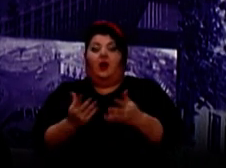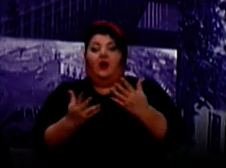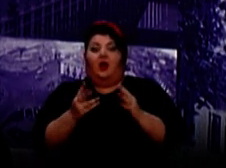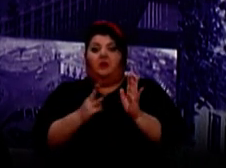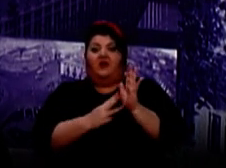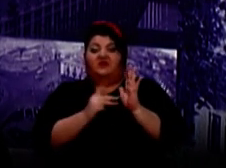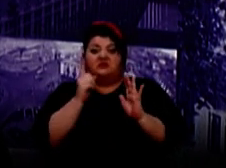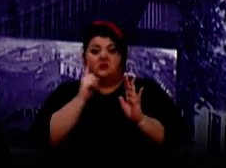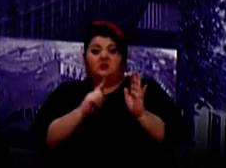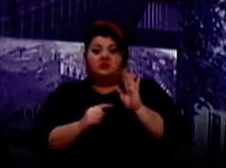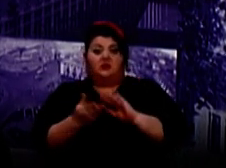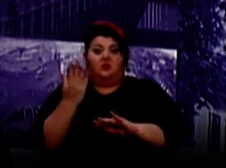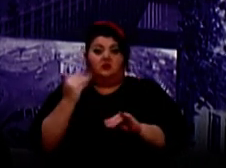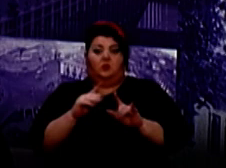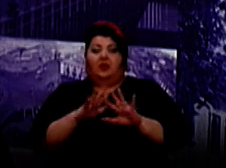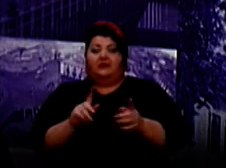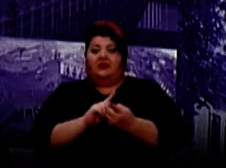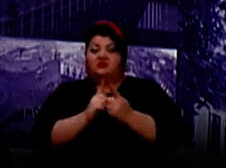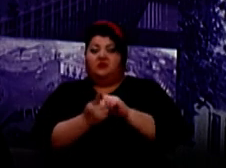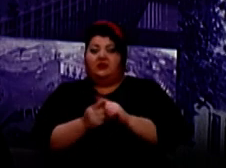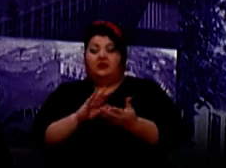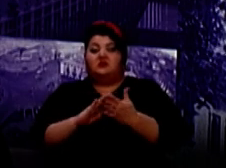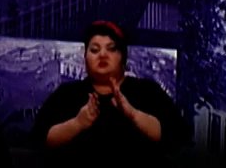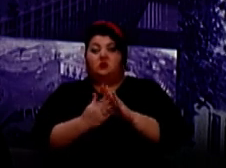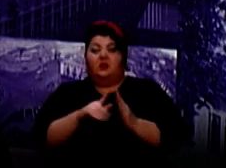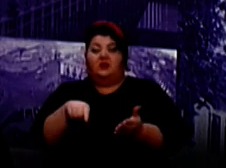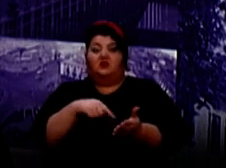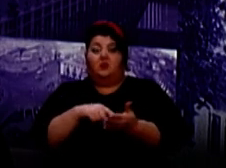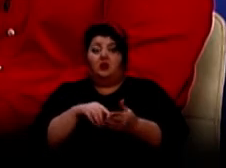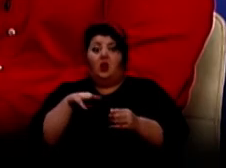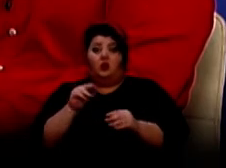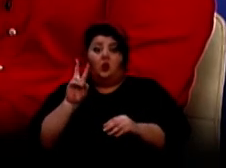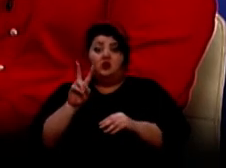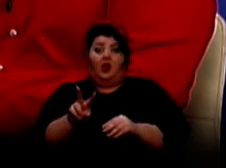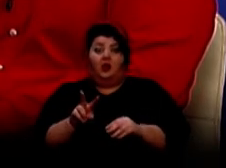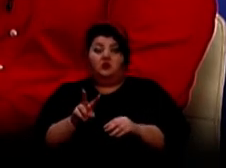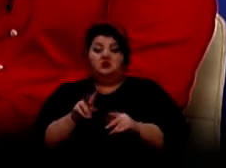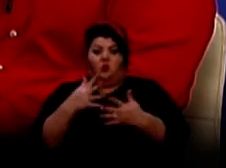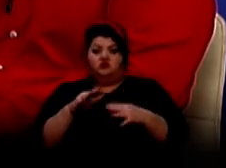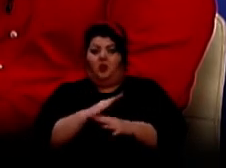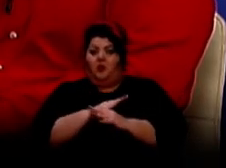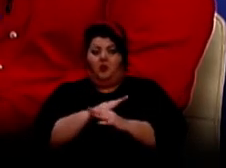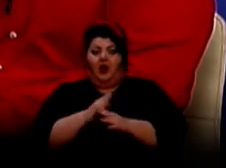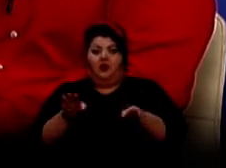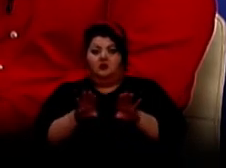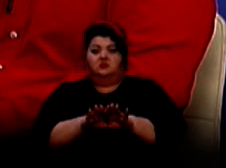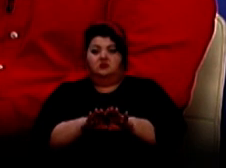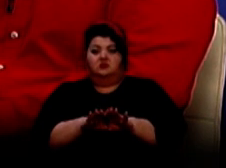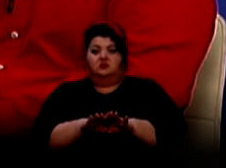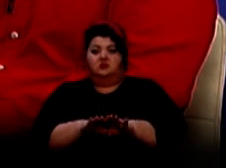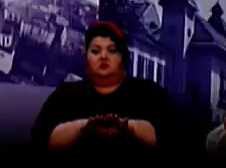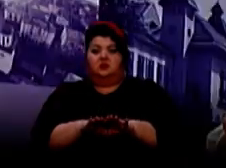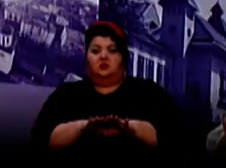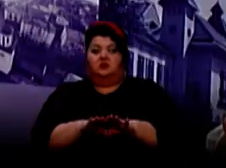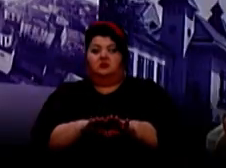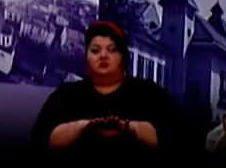місяців тому ми не змінили ситуацію в місті, то тролейбусний парк вже вмер би. Ви вже зробили ситуацію за 8 місяців, що КПШ взагалі немає, не